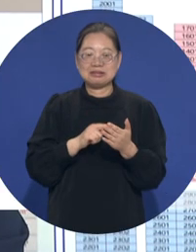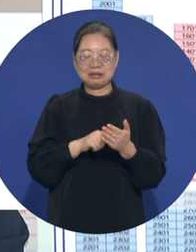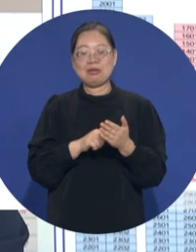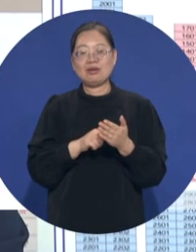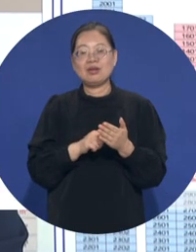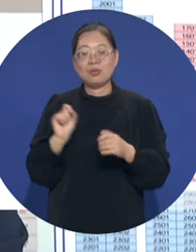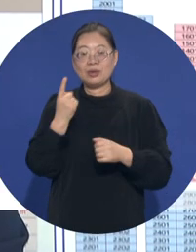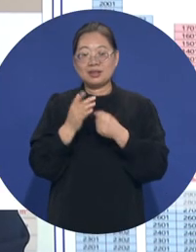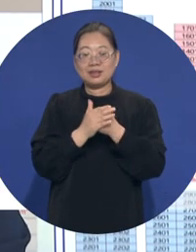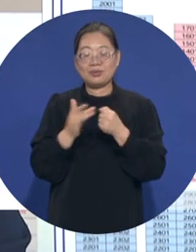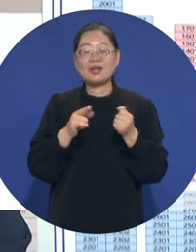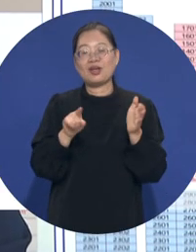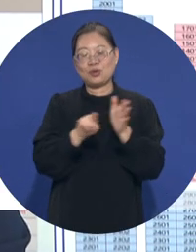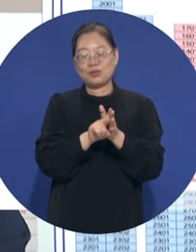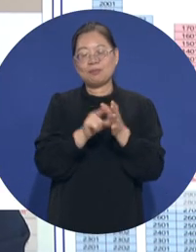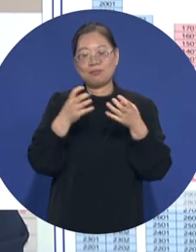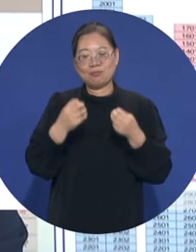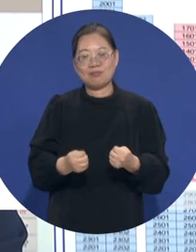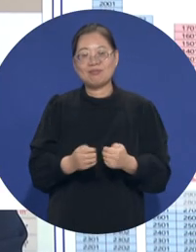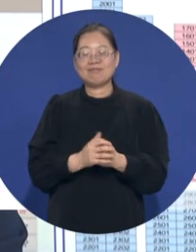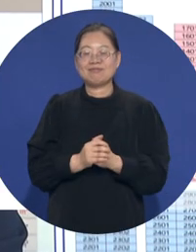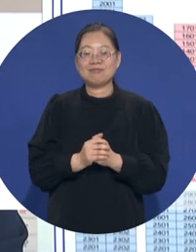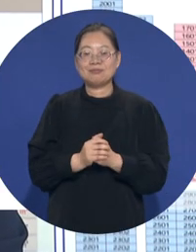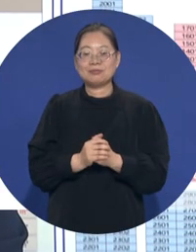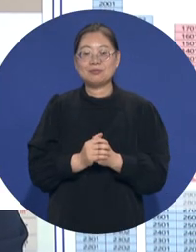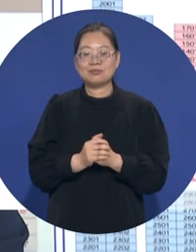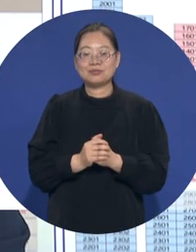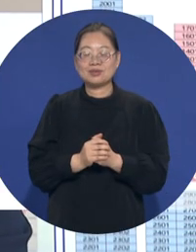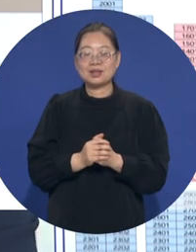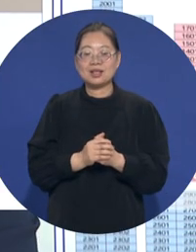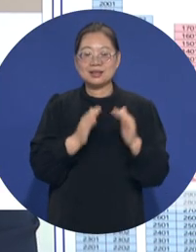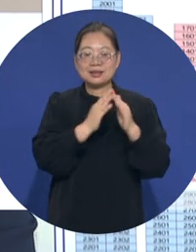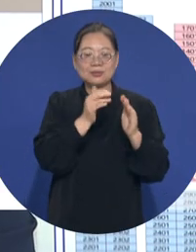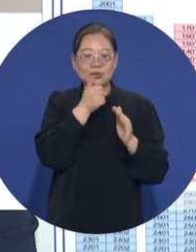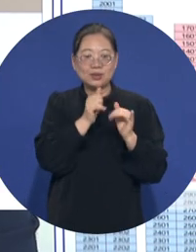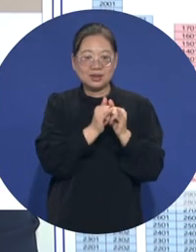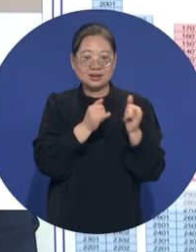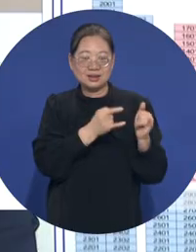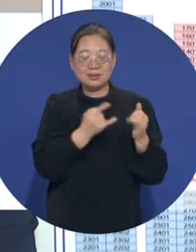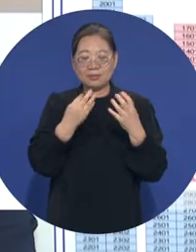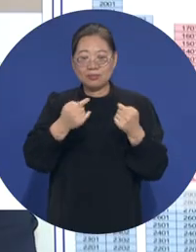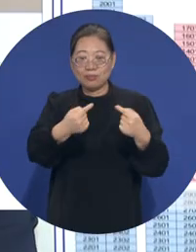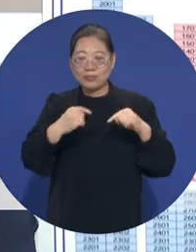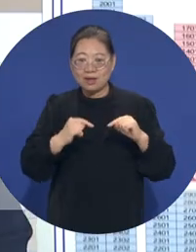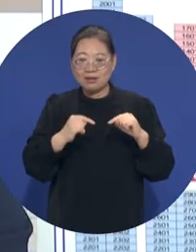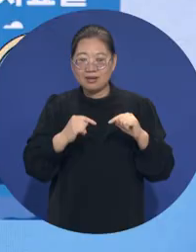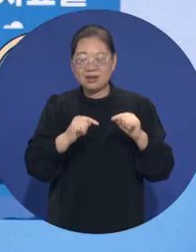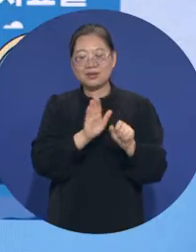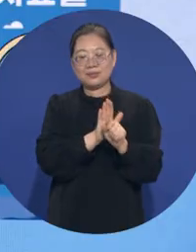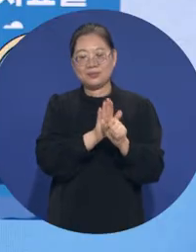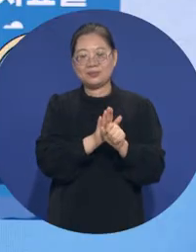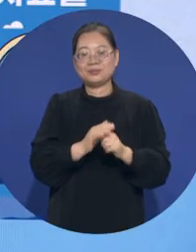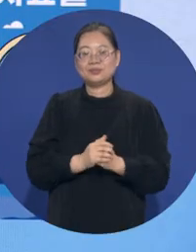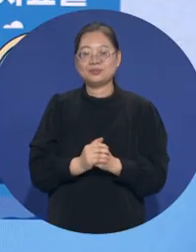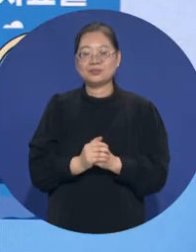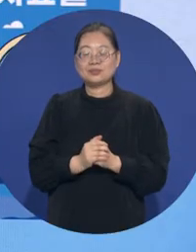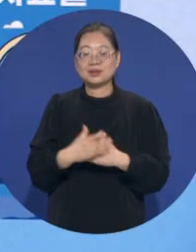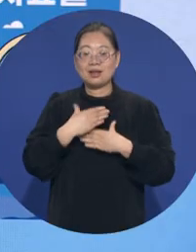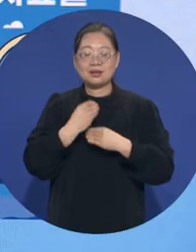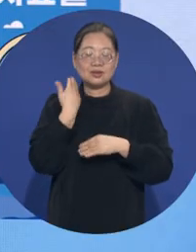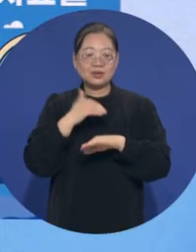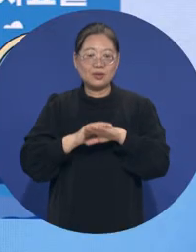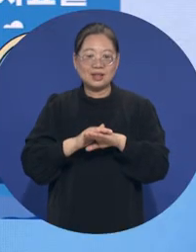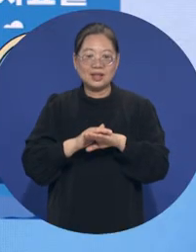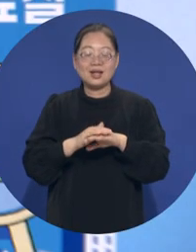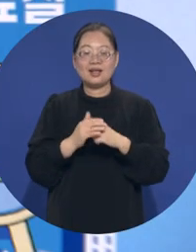때문에 굉장히 신뢰를 많이 하고 하기 때문에 우리가 이제 중개사들이 많이 동참해서 함께할 수 있는 이런. 이처럼